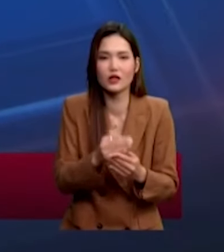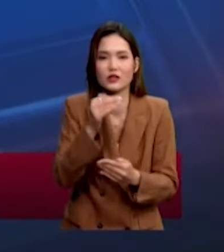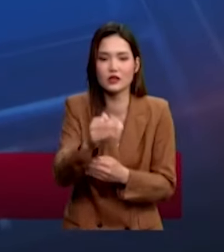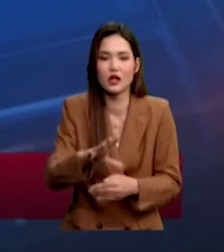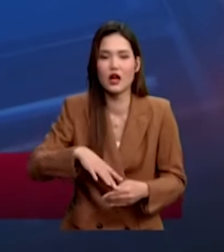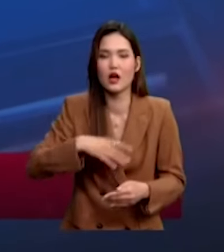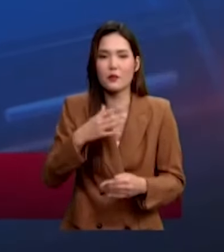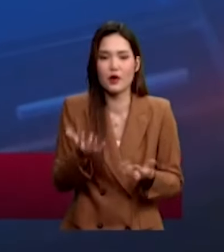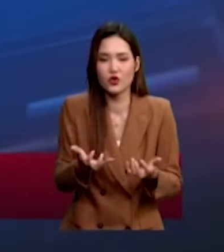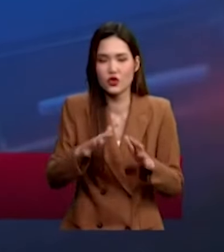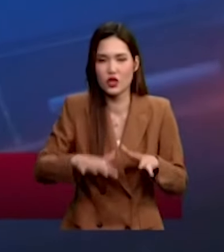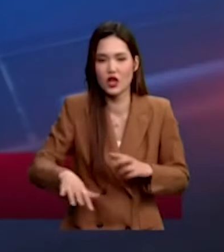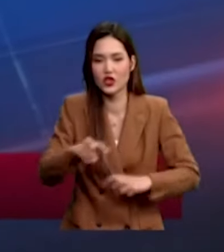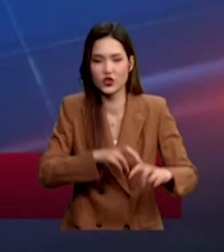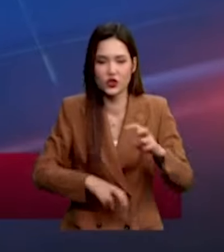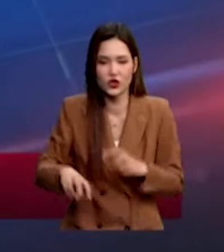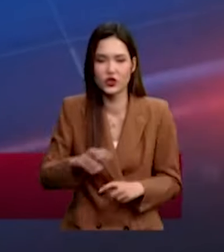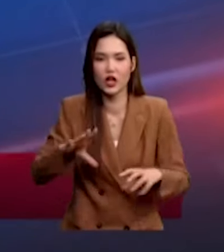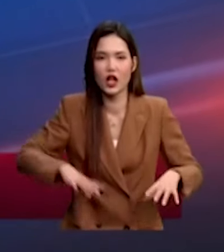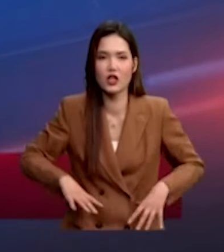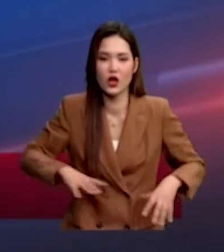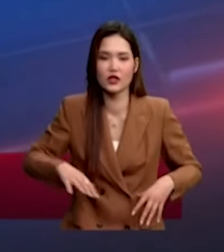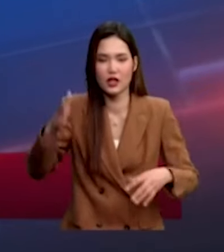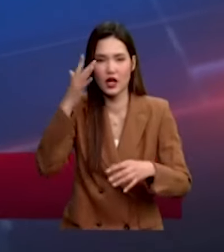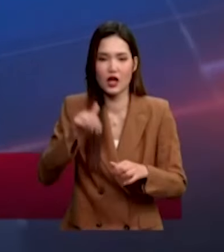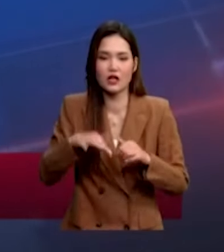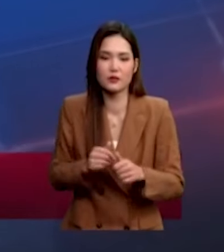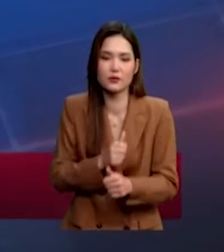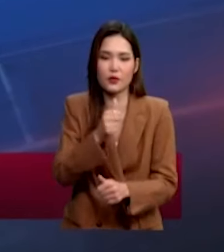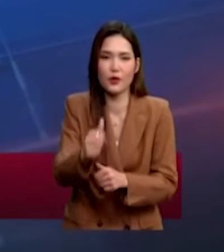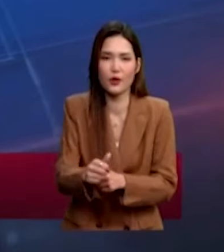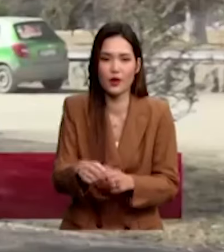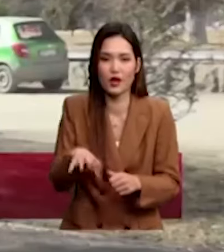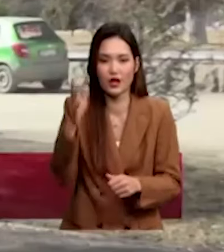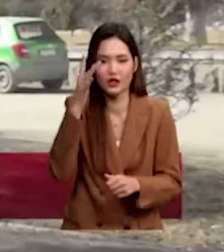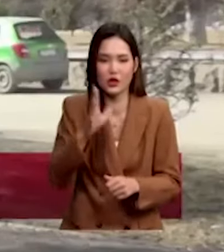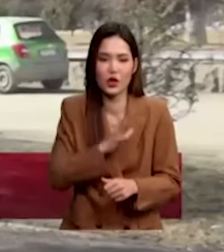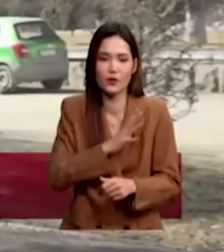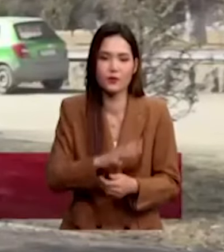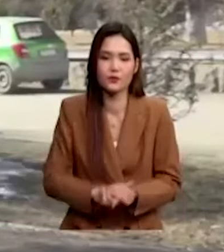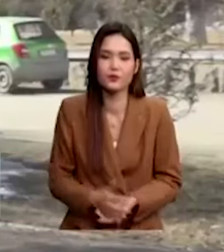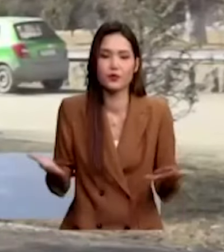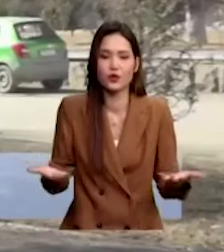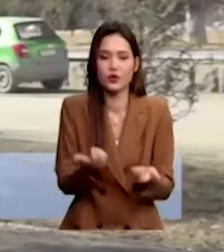не видели. Ищут и всадника, который на лошади решил переправиться через бурное русло.